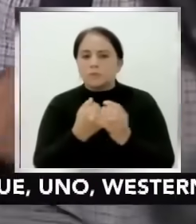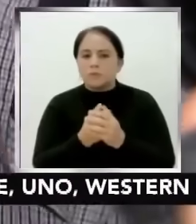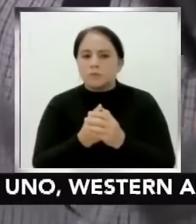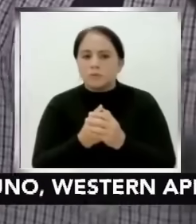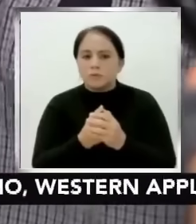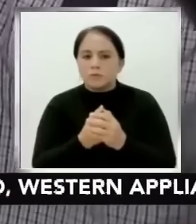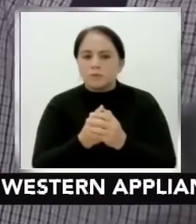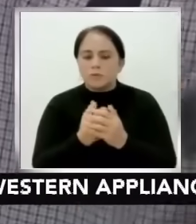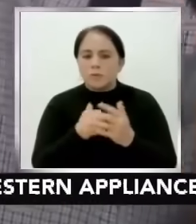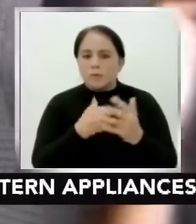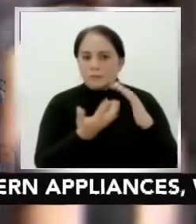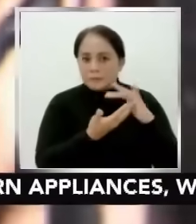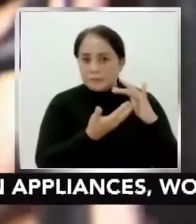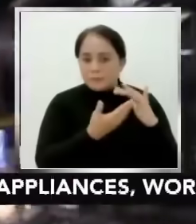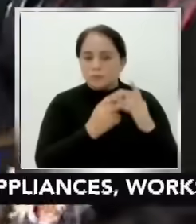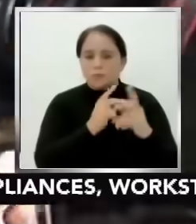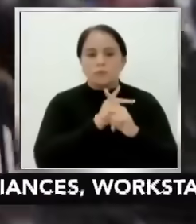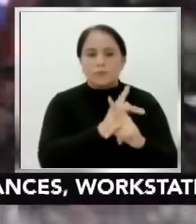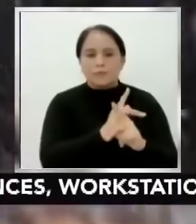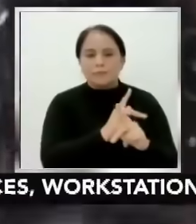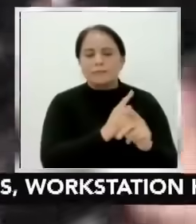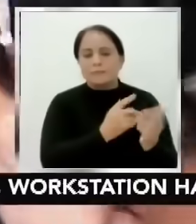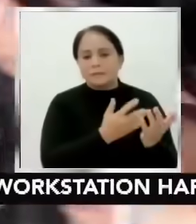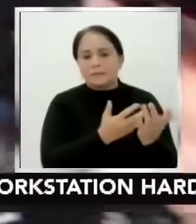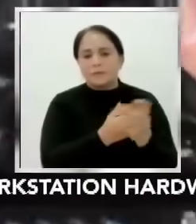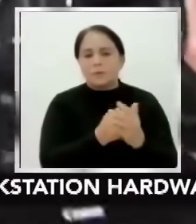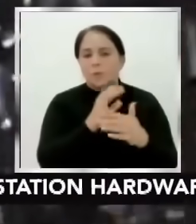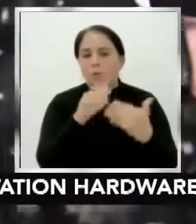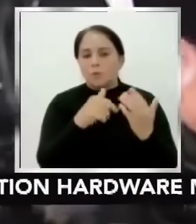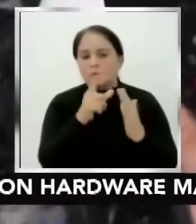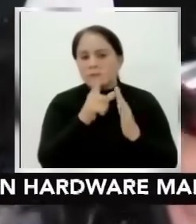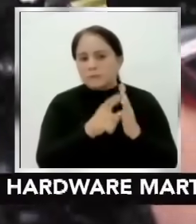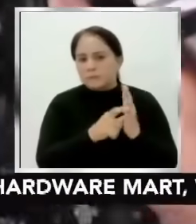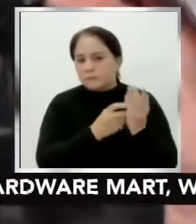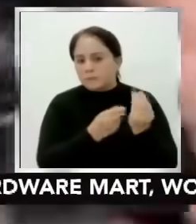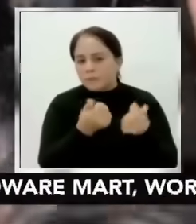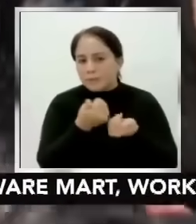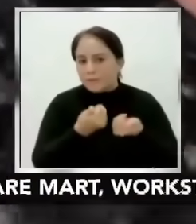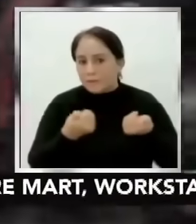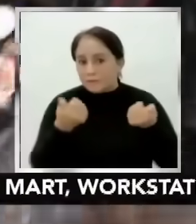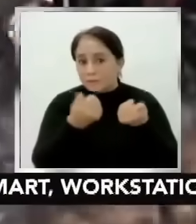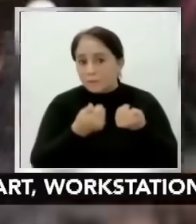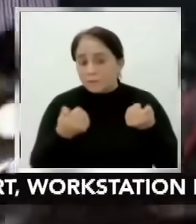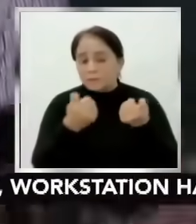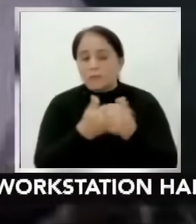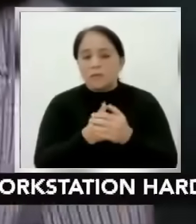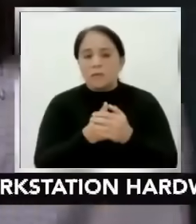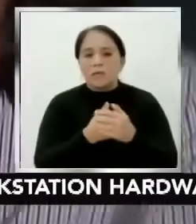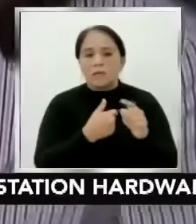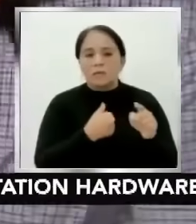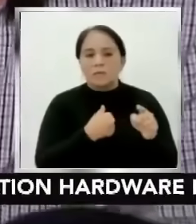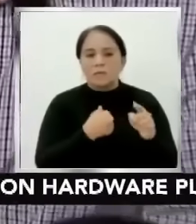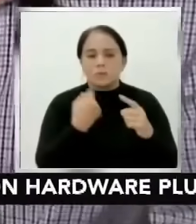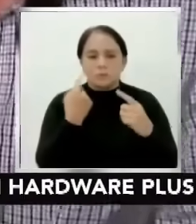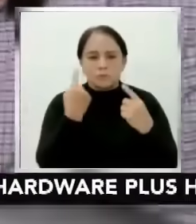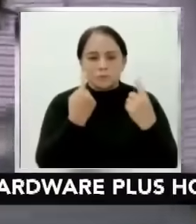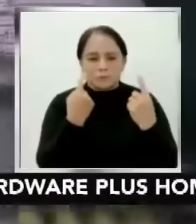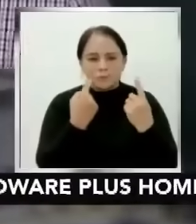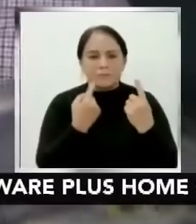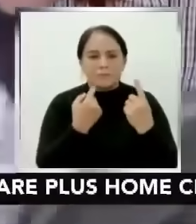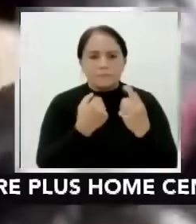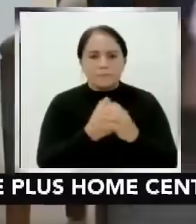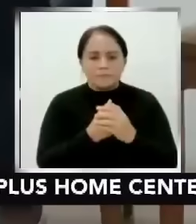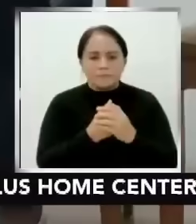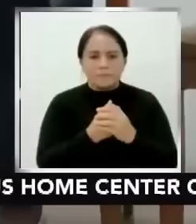to protect their interests. All legal remedies are available and are being considered. That are available are being considered